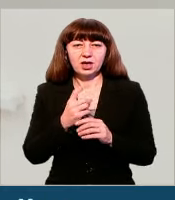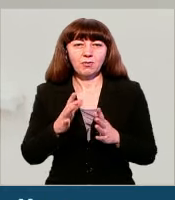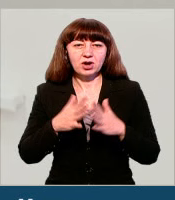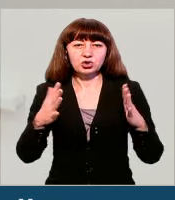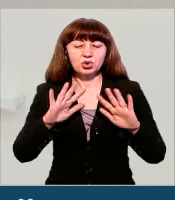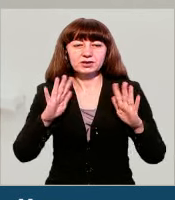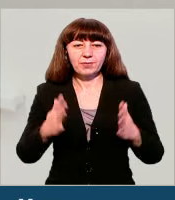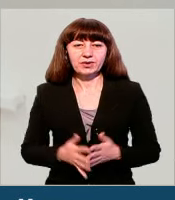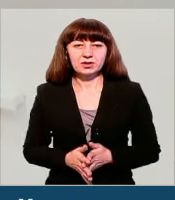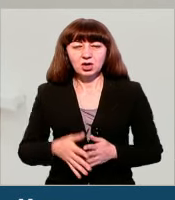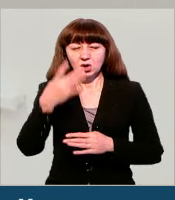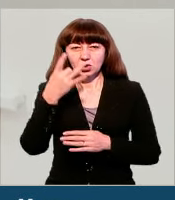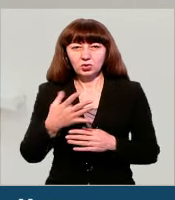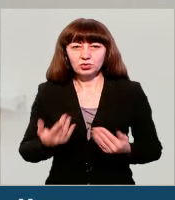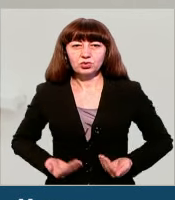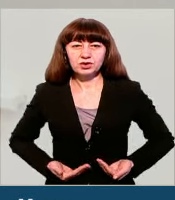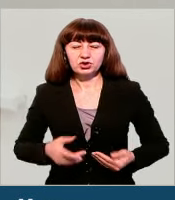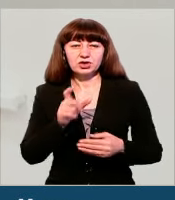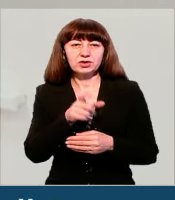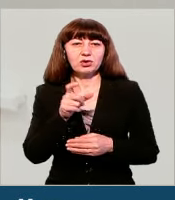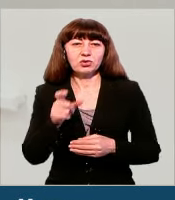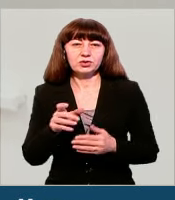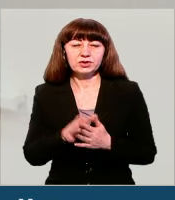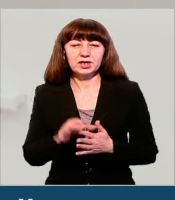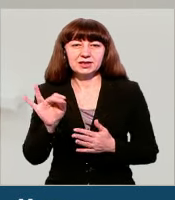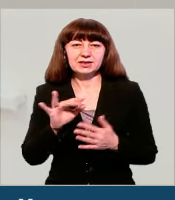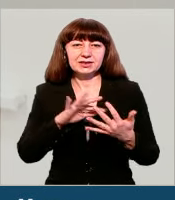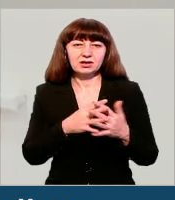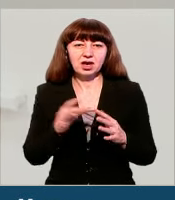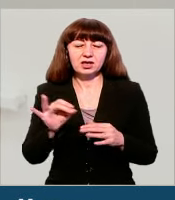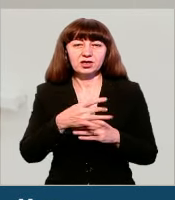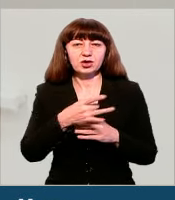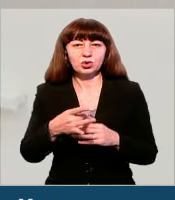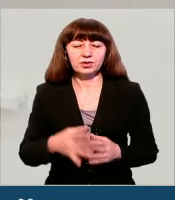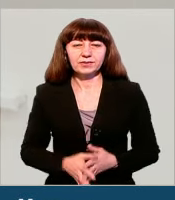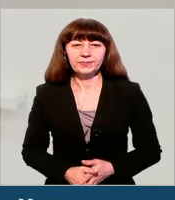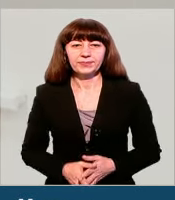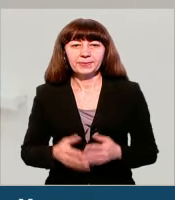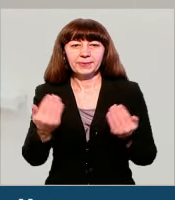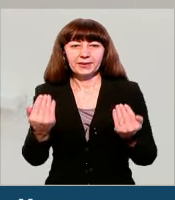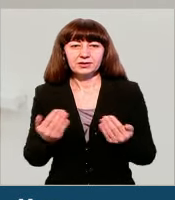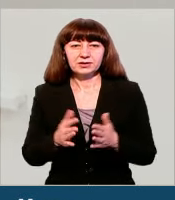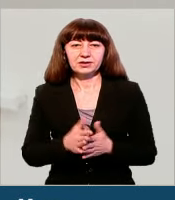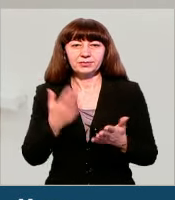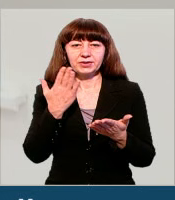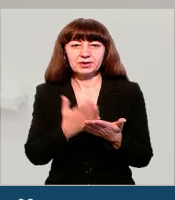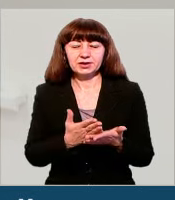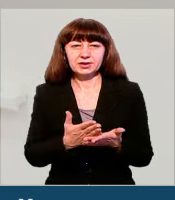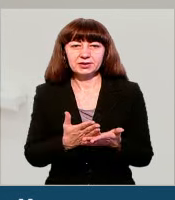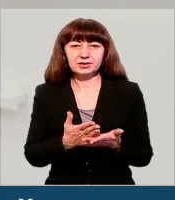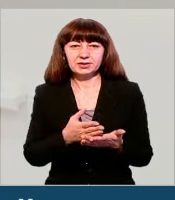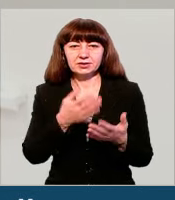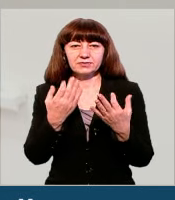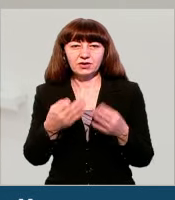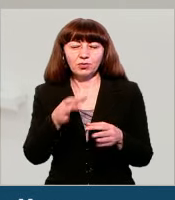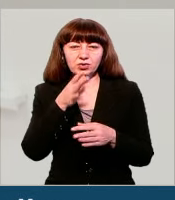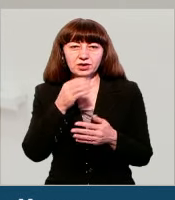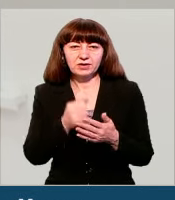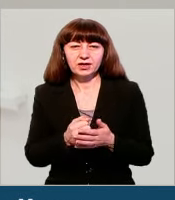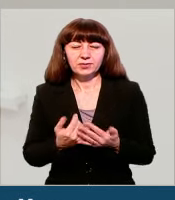большое событие культурной жизни не только села, но и района. Теперь есть свободное